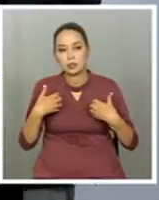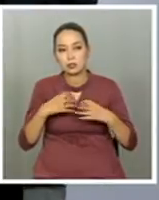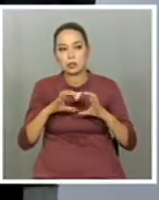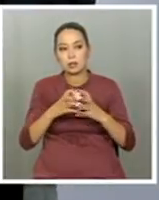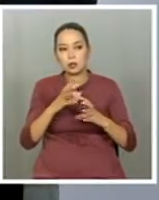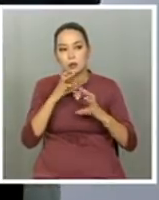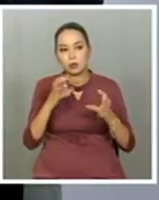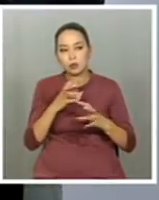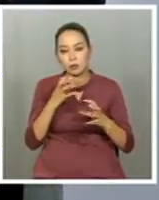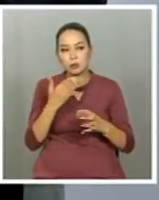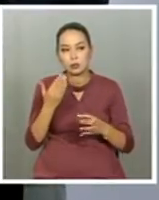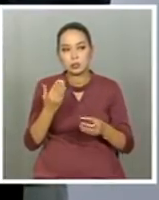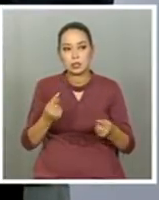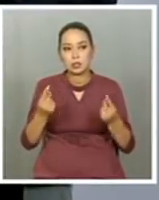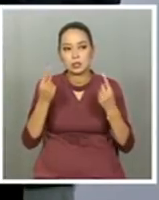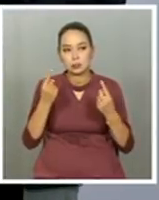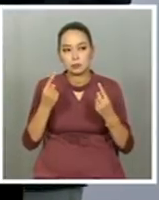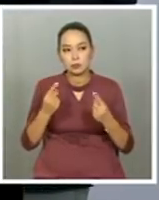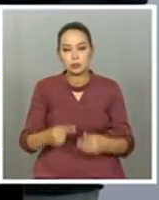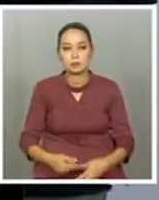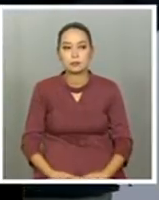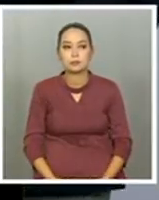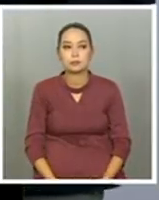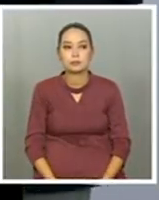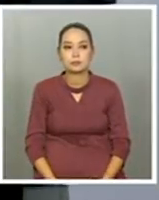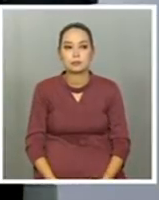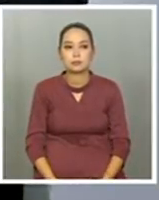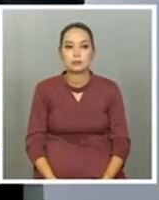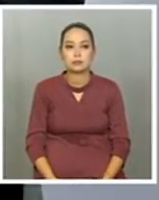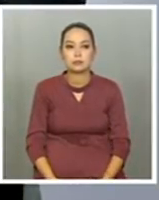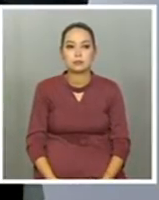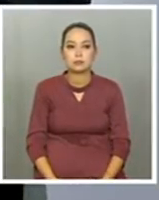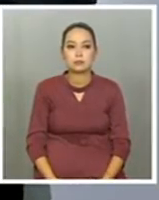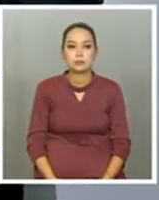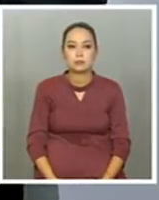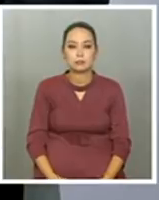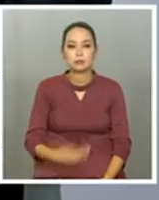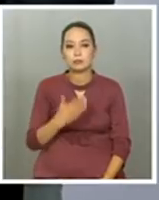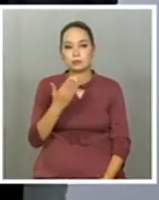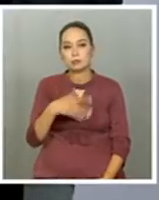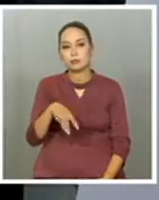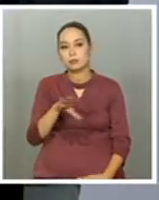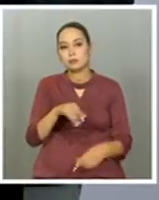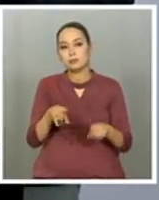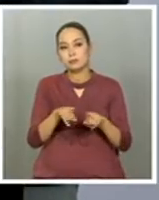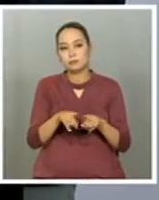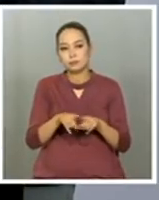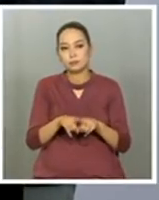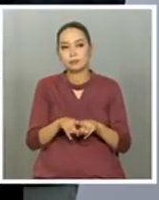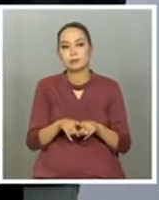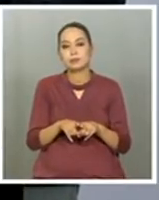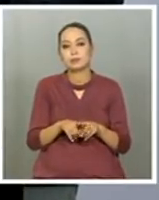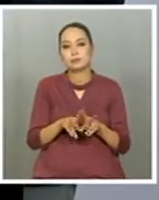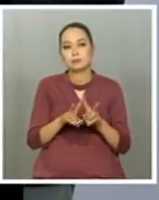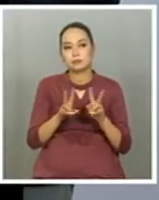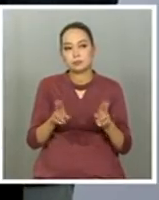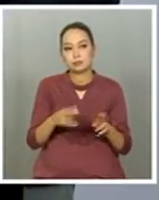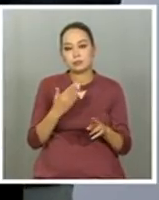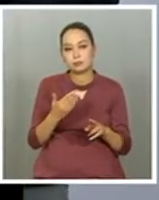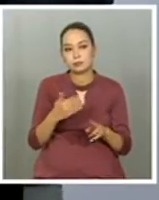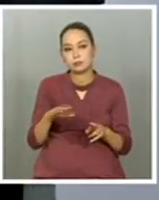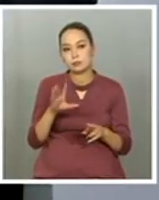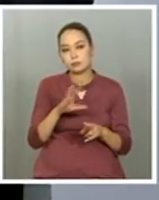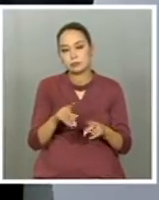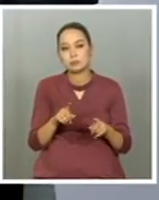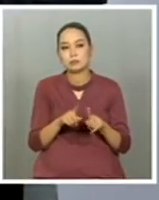қорғау миссиясының символы. Сіздердің аймақтарда да, сіздердің өлкелерде де осындай волонтер ретінде, немесе ағартушы